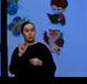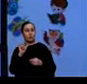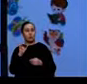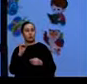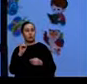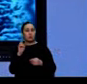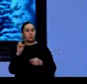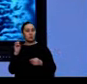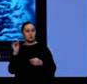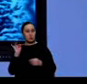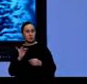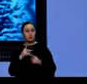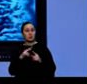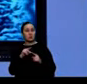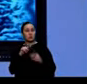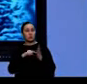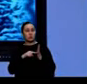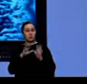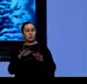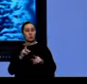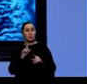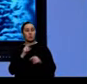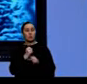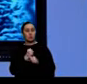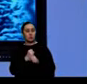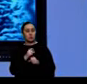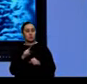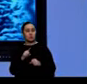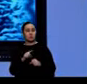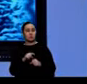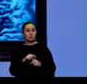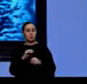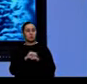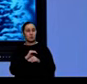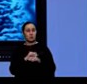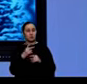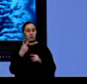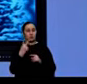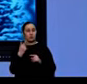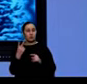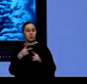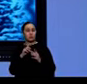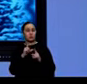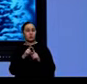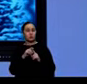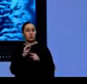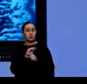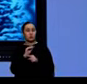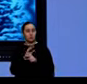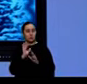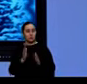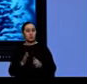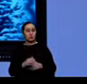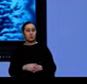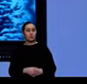bo'yoqchi. Demak, nuqtalar o'rniga nima qilar ekanmiz? Barakalla, ikkitadan so'z qo'shar